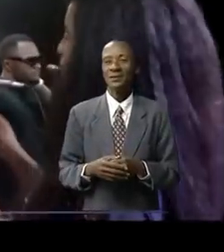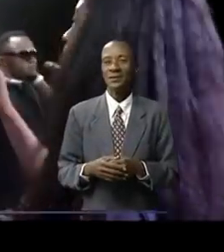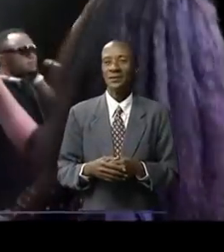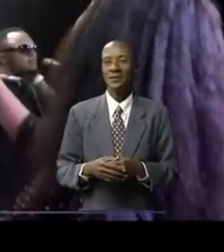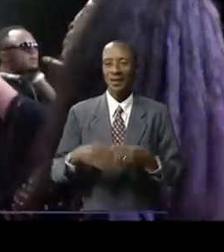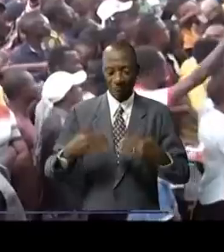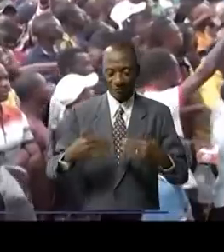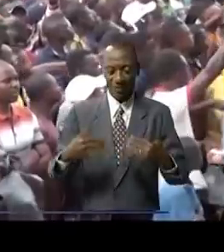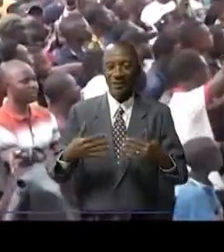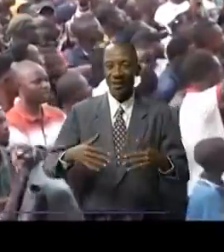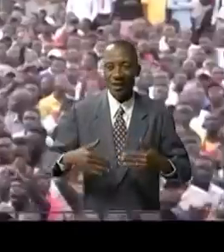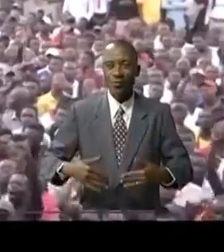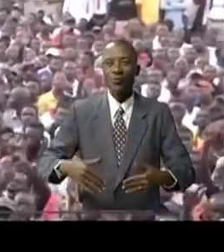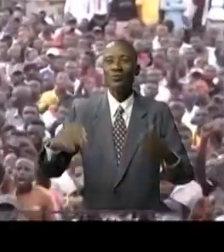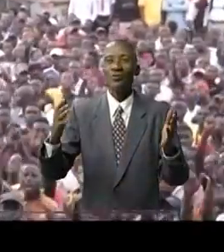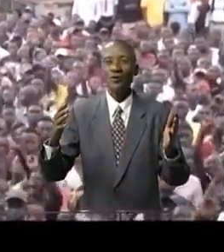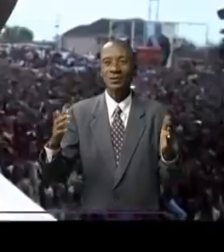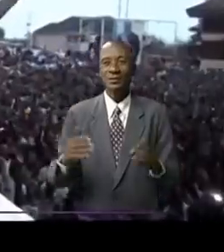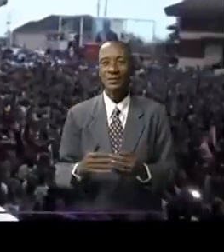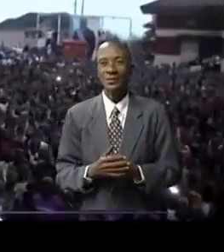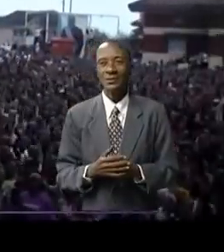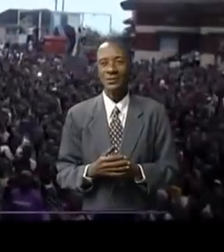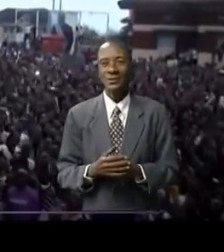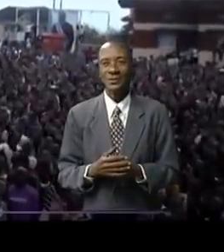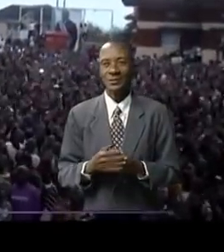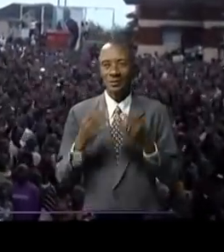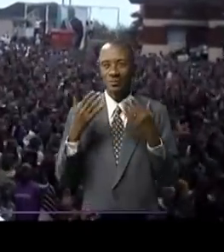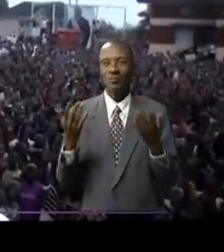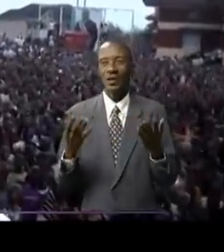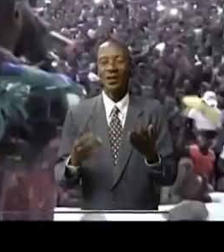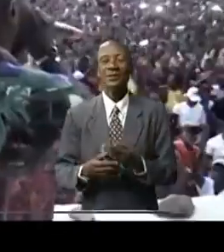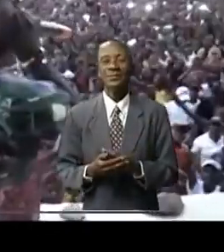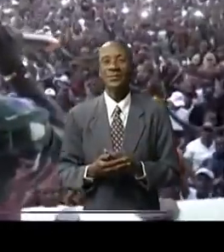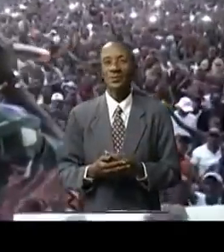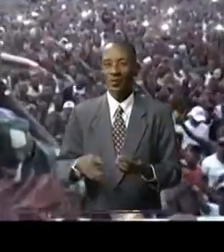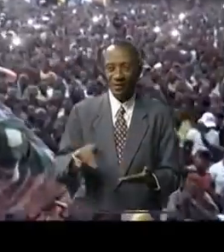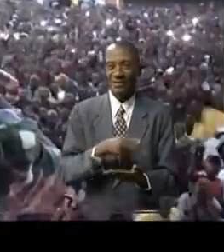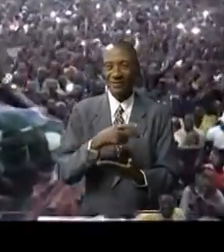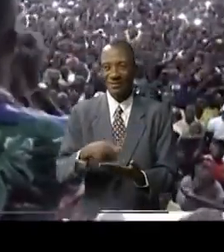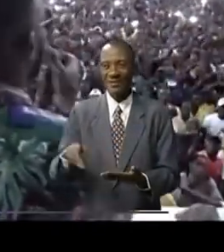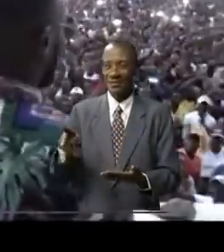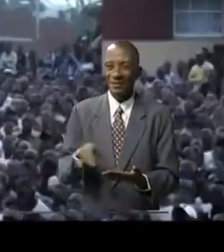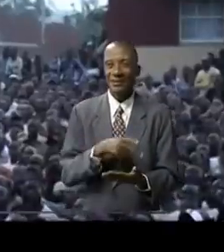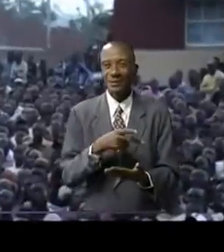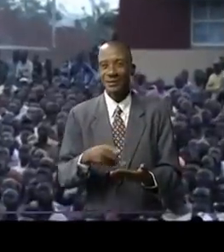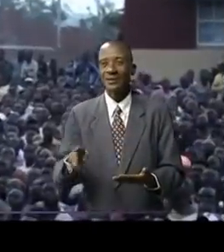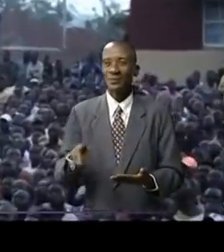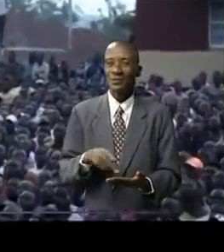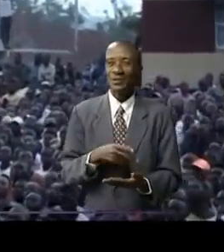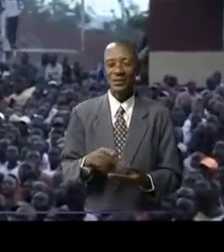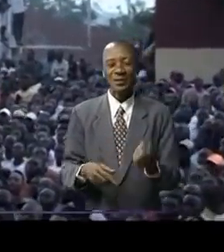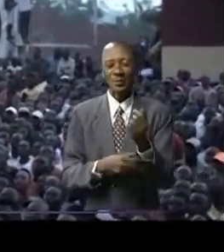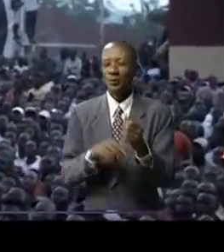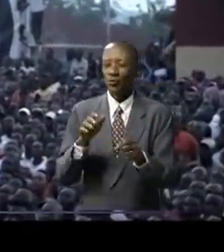la circonstance, l'artiste musicien héritier Watanabe a été invité pour célébrer l'événement. Avec lui, plusieurs autres